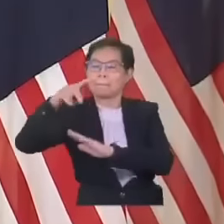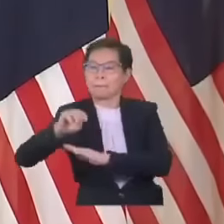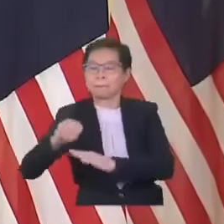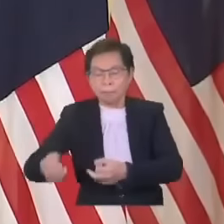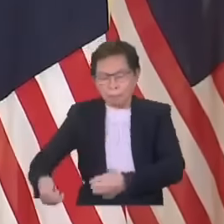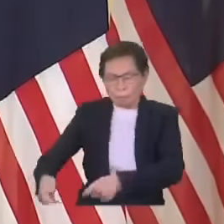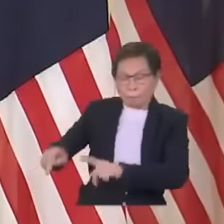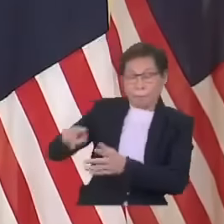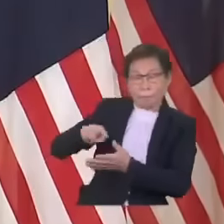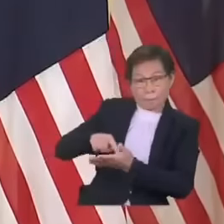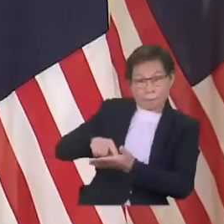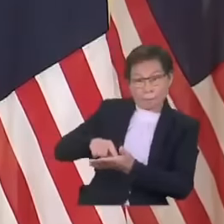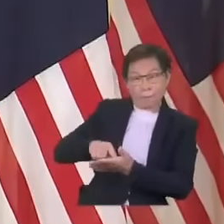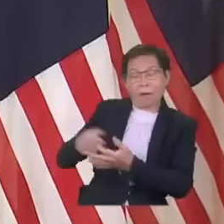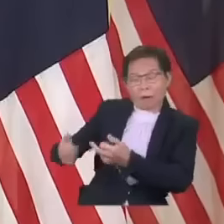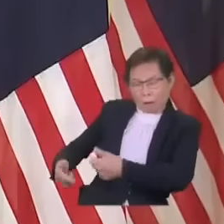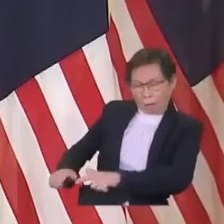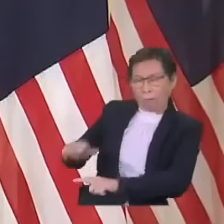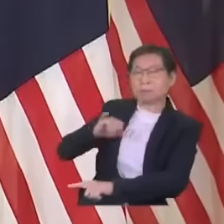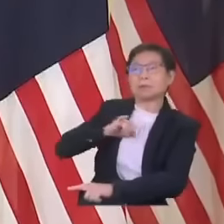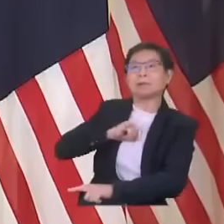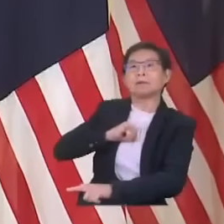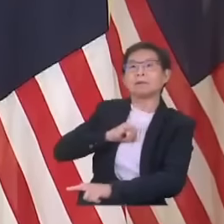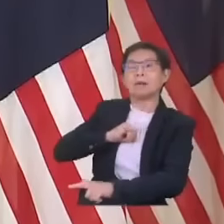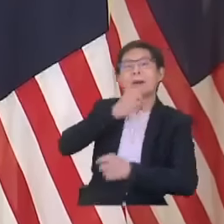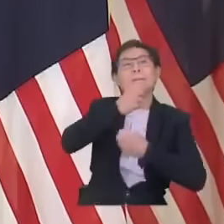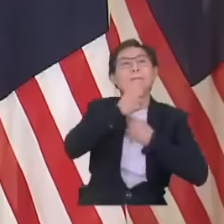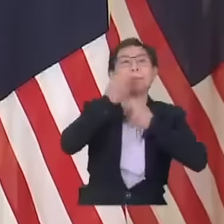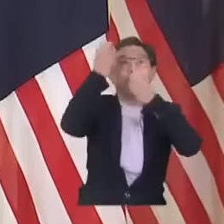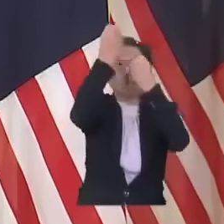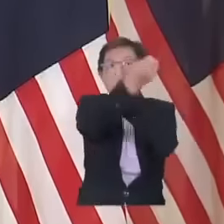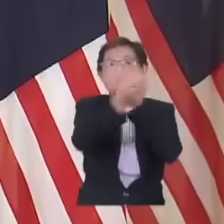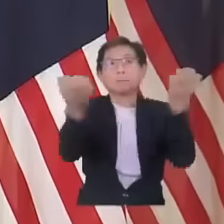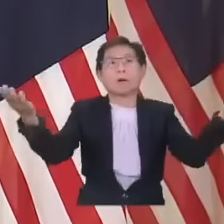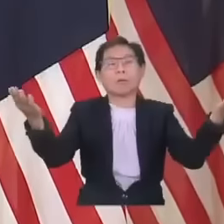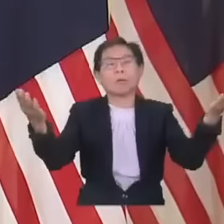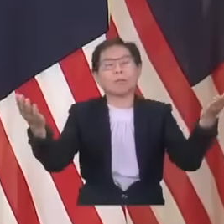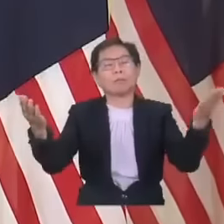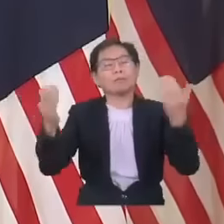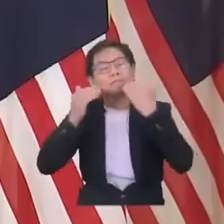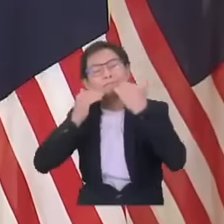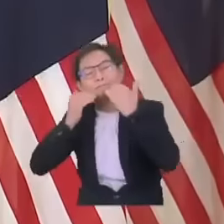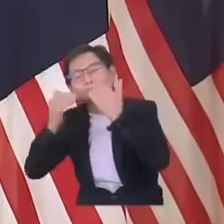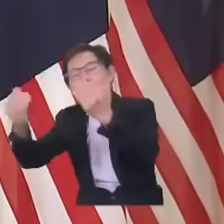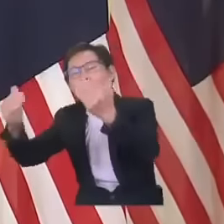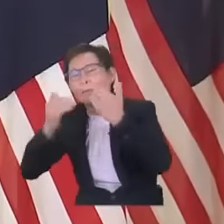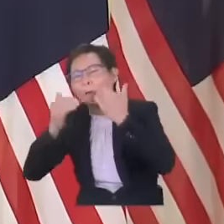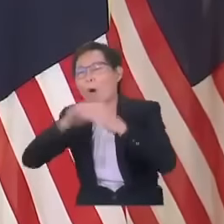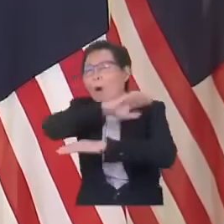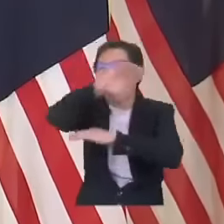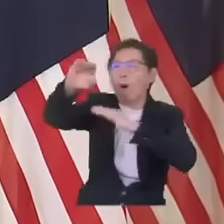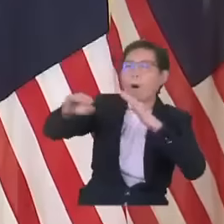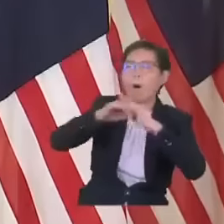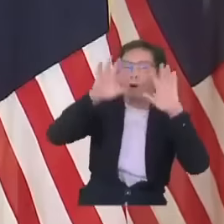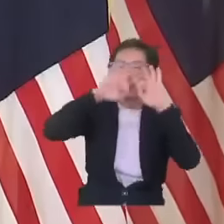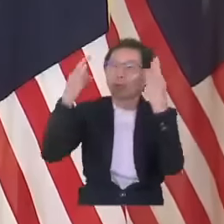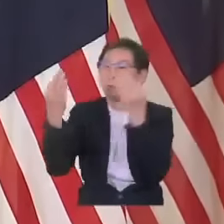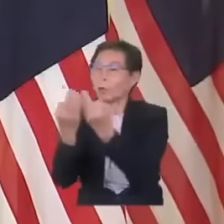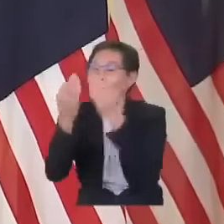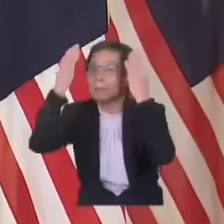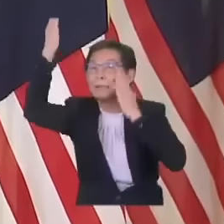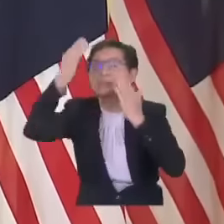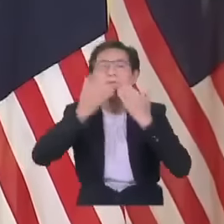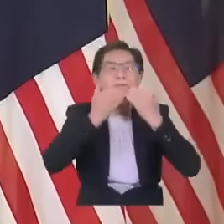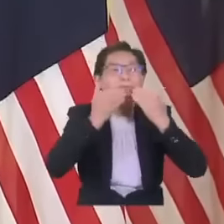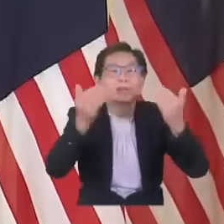kesempatan ini izinkan juga saya menzahirkan setinggi-tinggi terima kasih kepada seluruh keluarga Malaysia